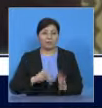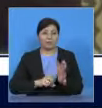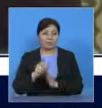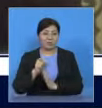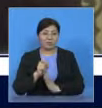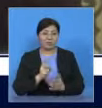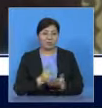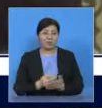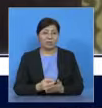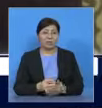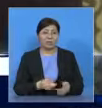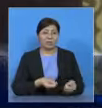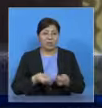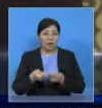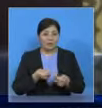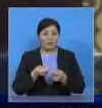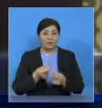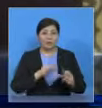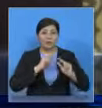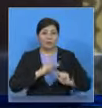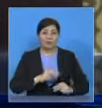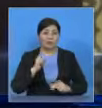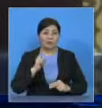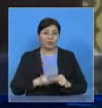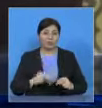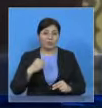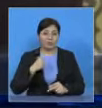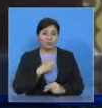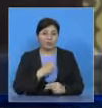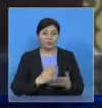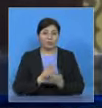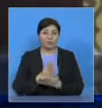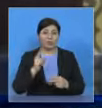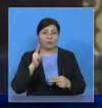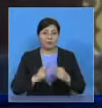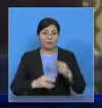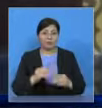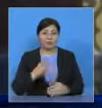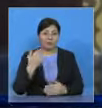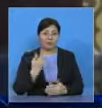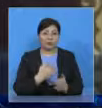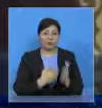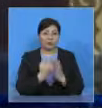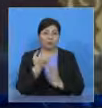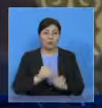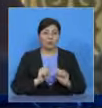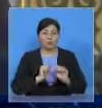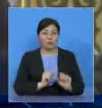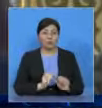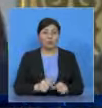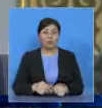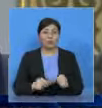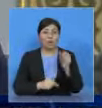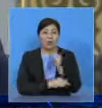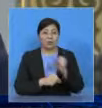оптимизации организационно-штатной структуры и исключения несвойственных функций, заканчивая улучшением социальной защиты сотрудников